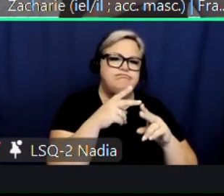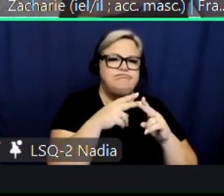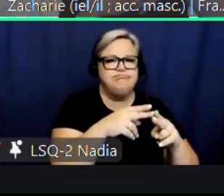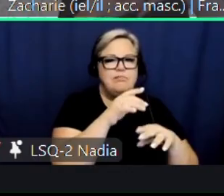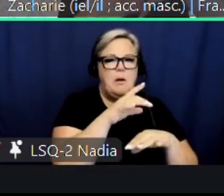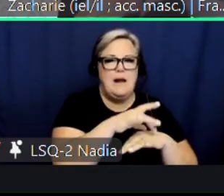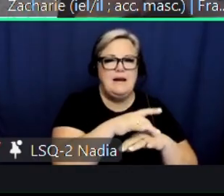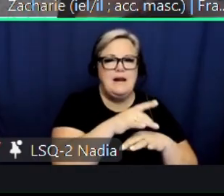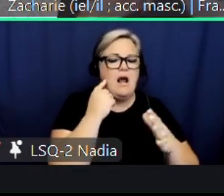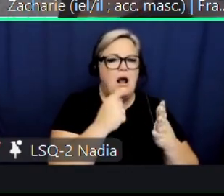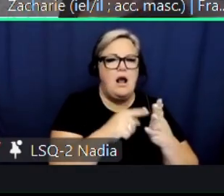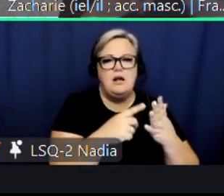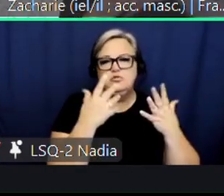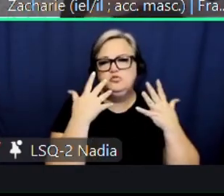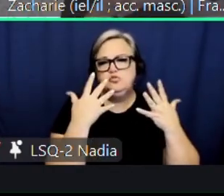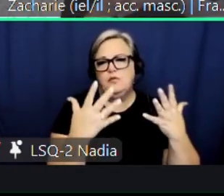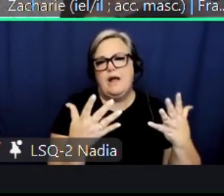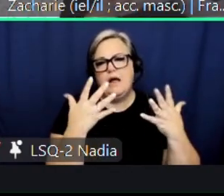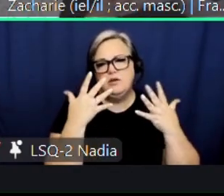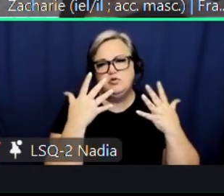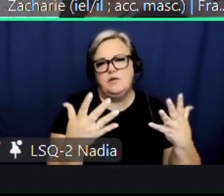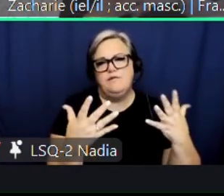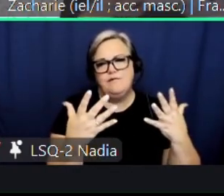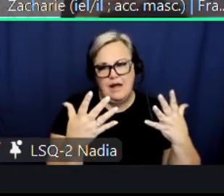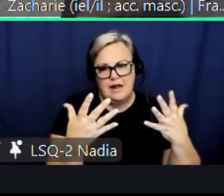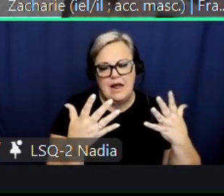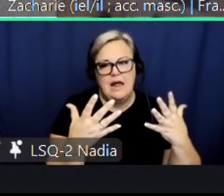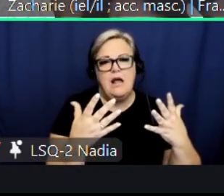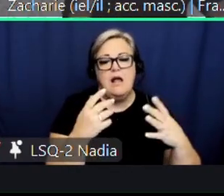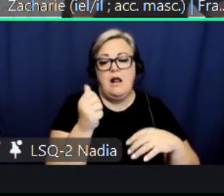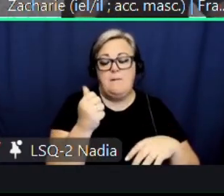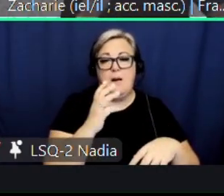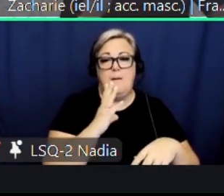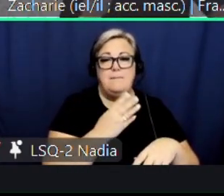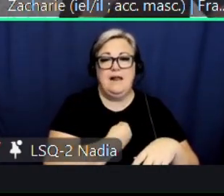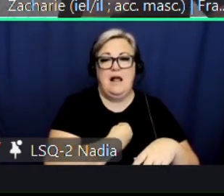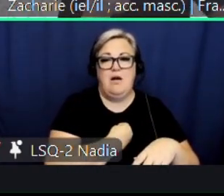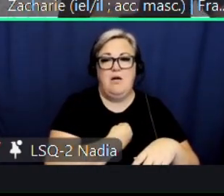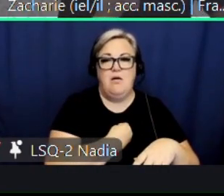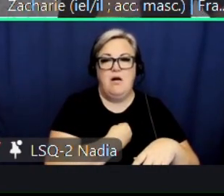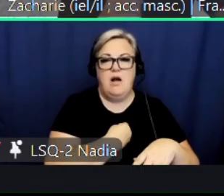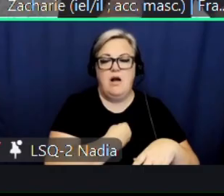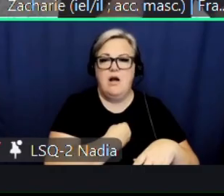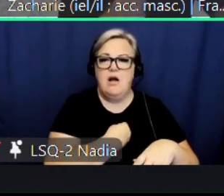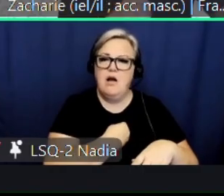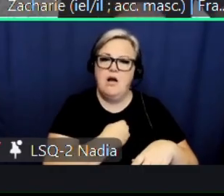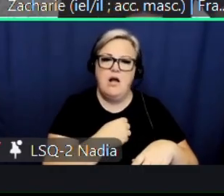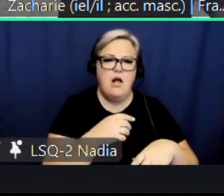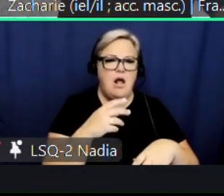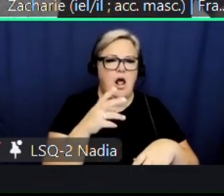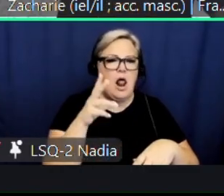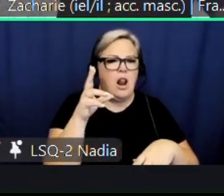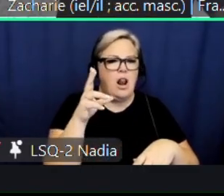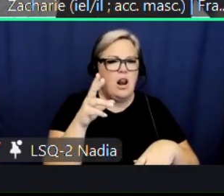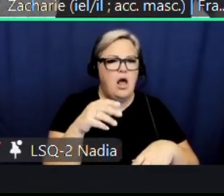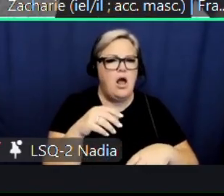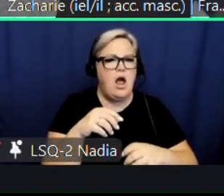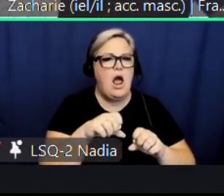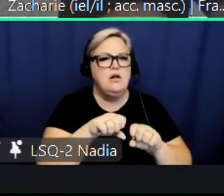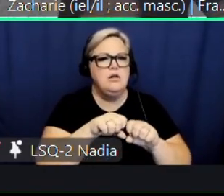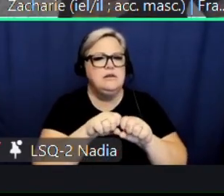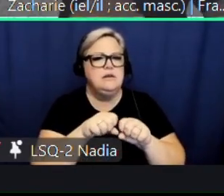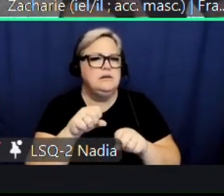été observée tellement souvent par des personnes trans qu'elle a reçu son propre nom, le syndrome du bras fracturé